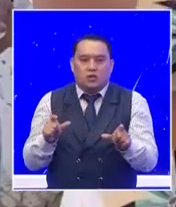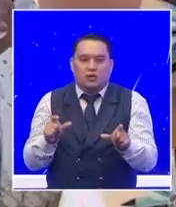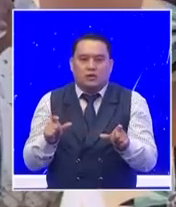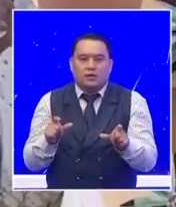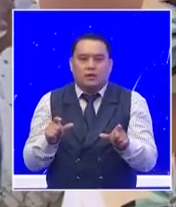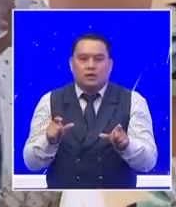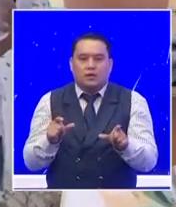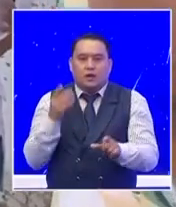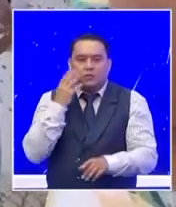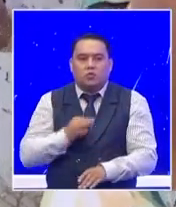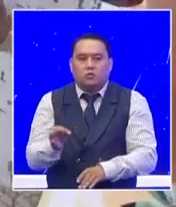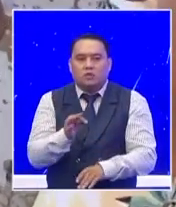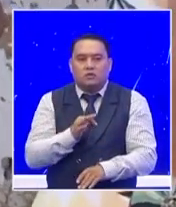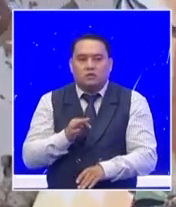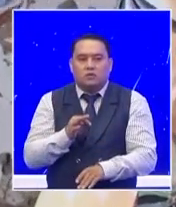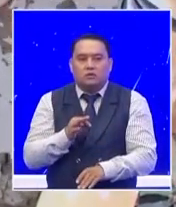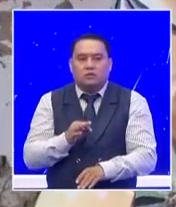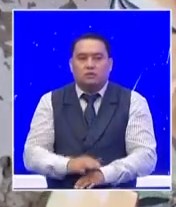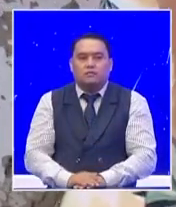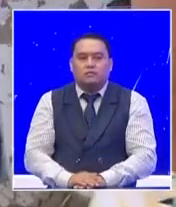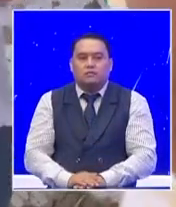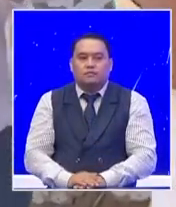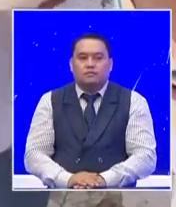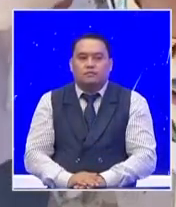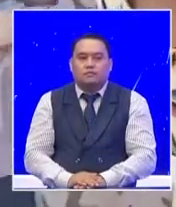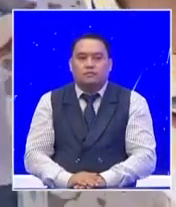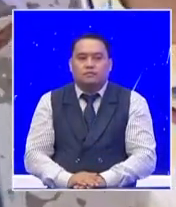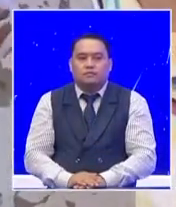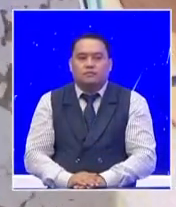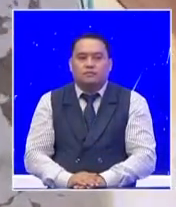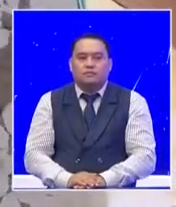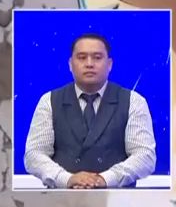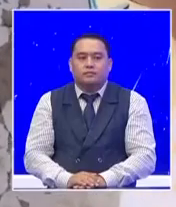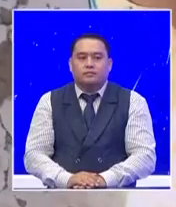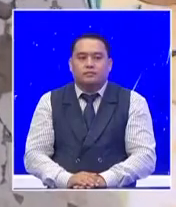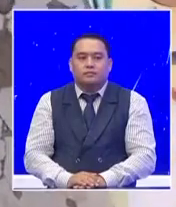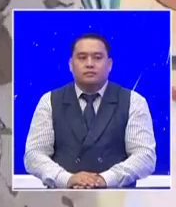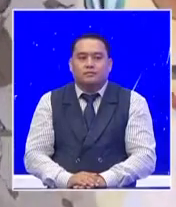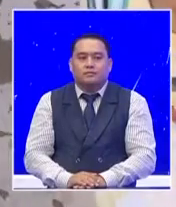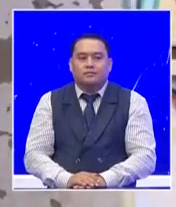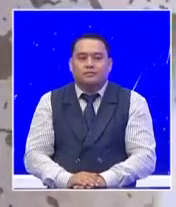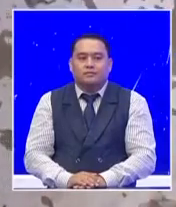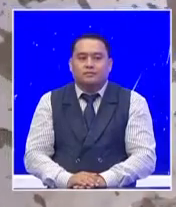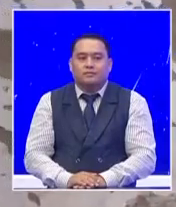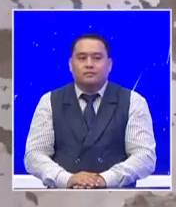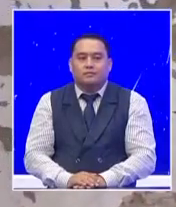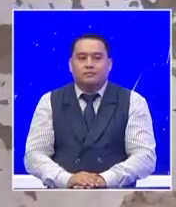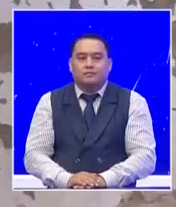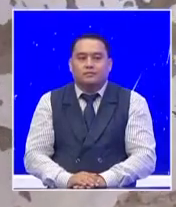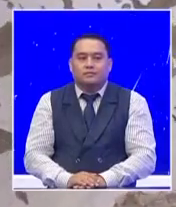жители Алматинской области. Спасибо. На тебя ключи дадут, да, ключи.